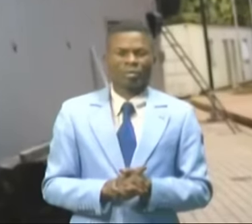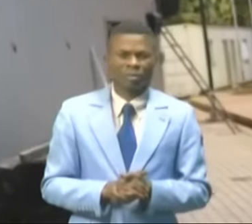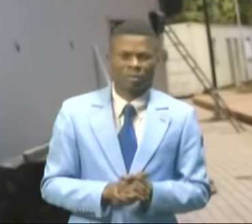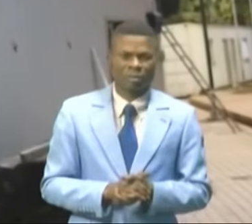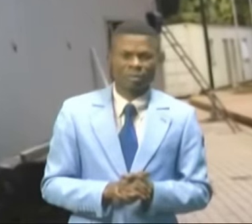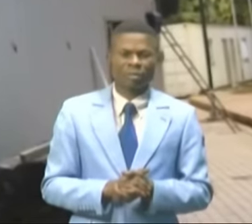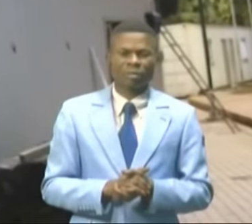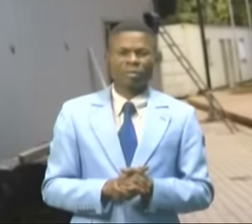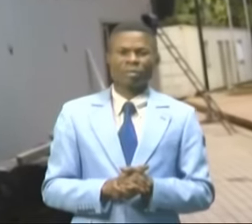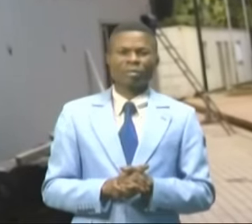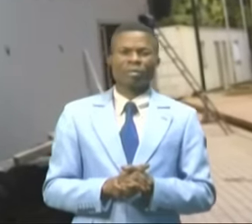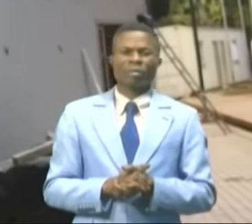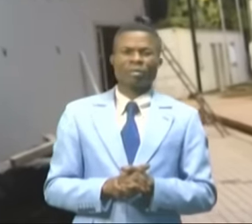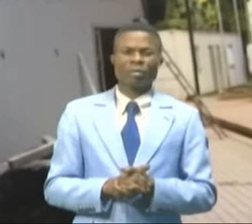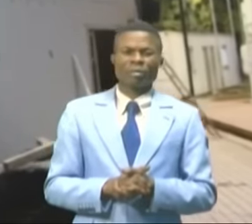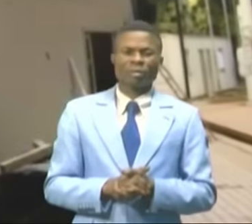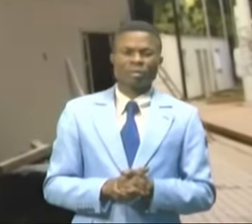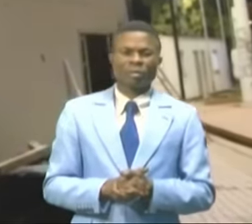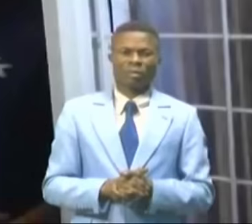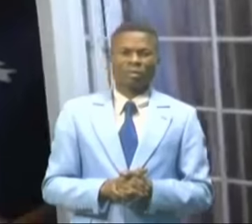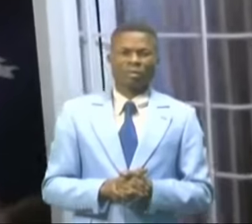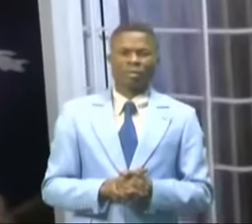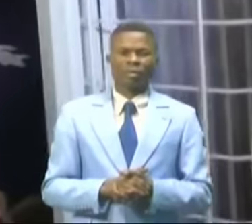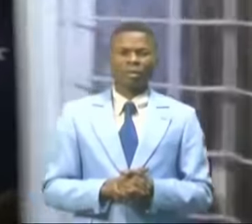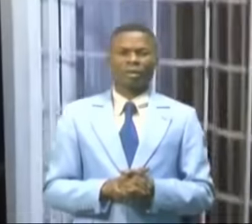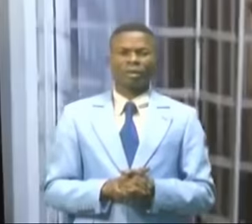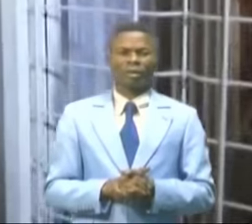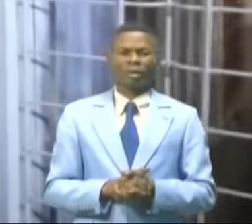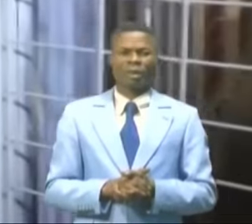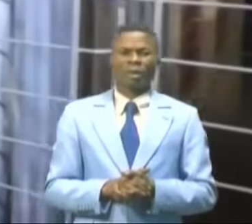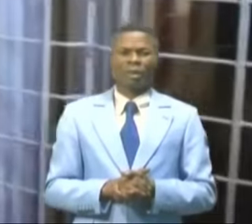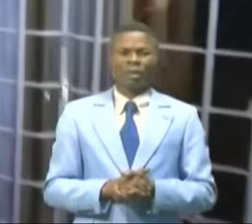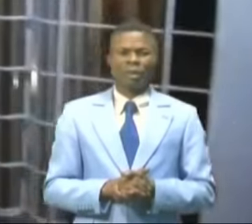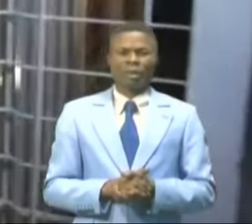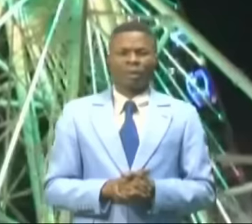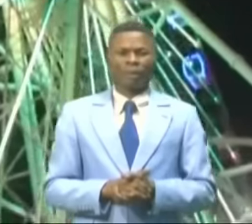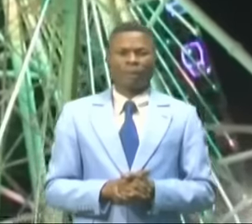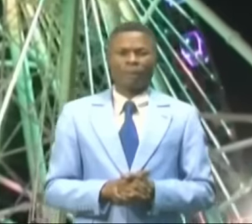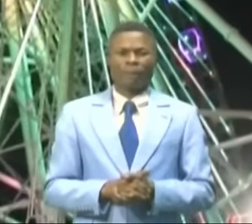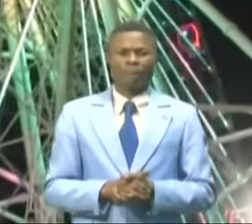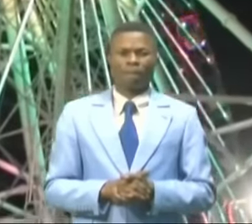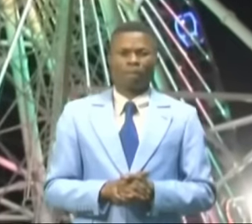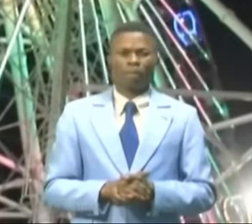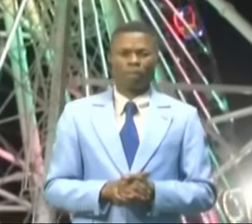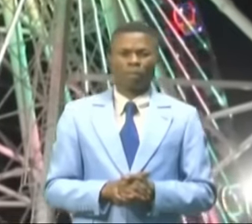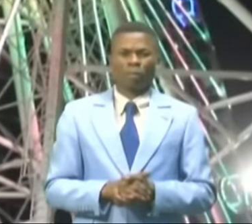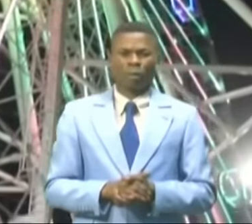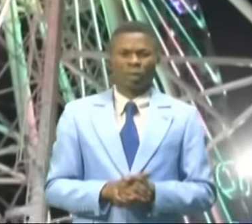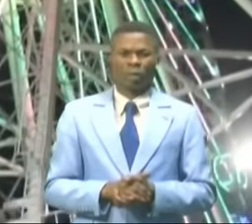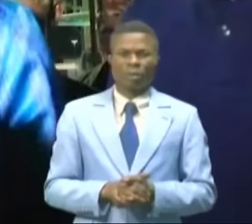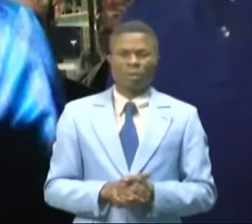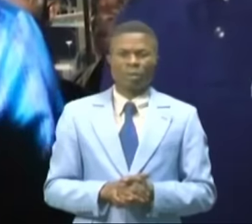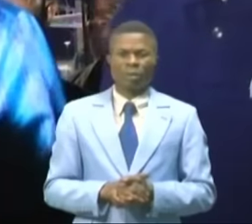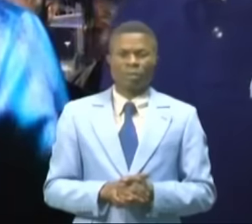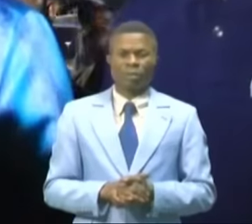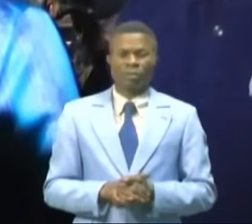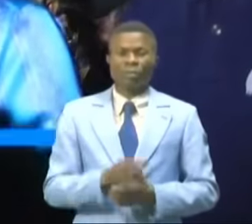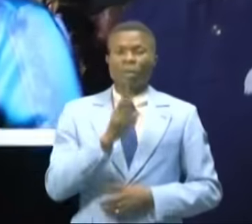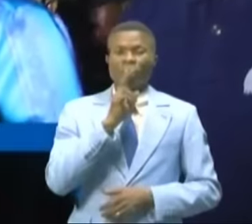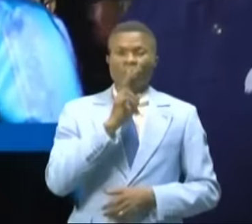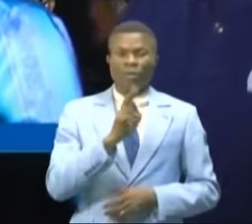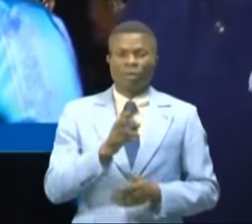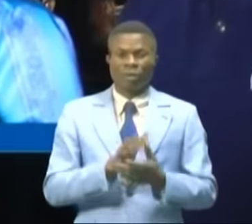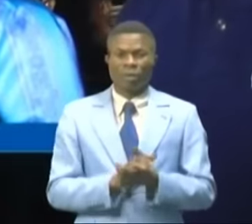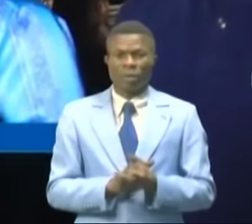car un groupe électrogène est en permanence en cas de coupure d'électricité. J'inviterai tous les Kinois